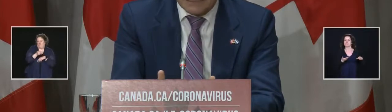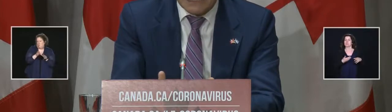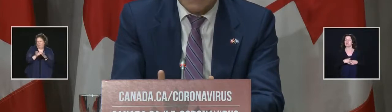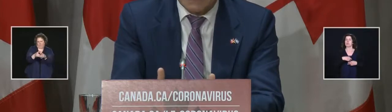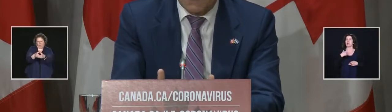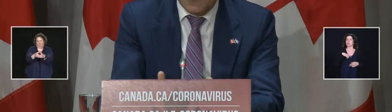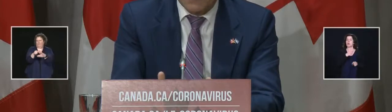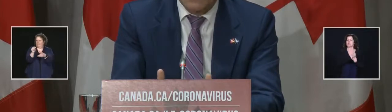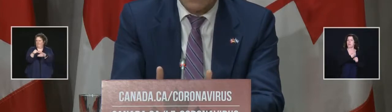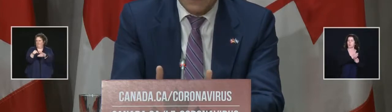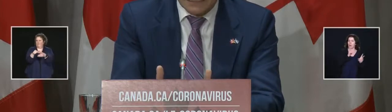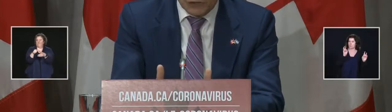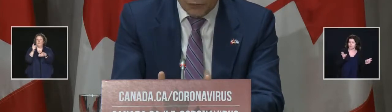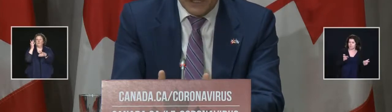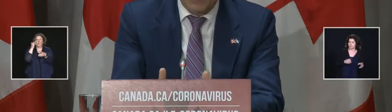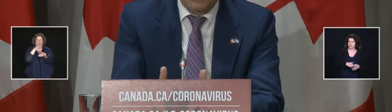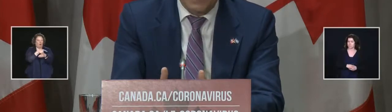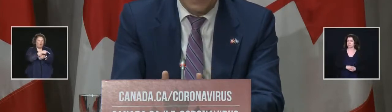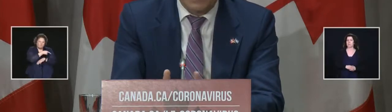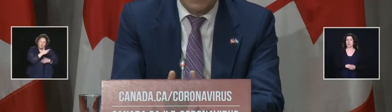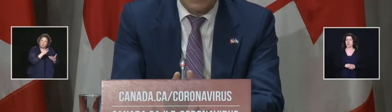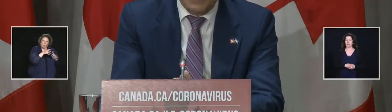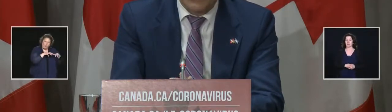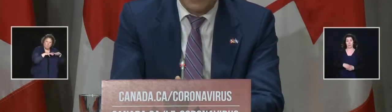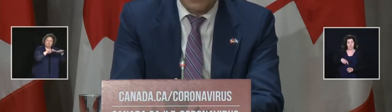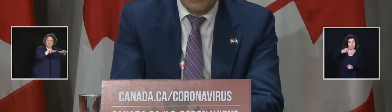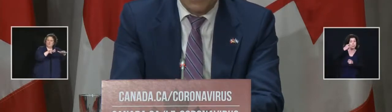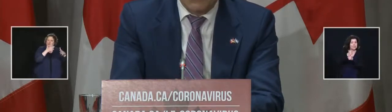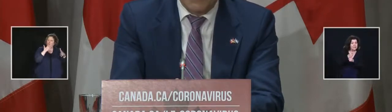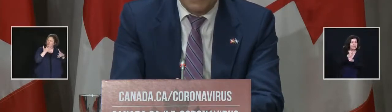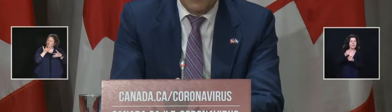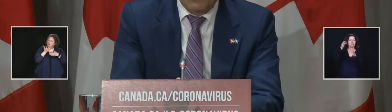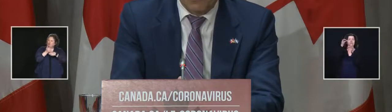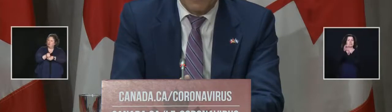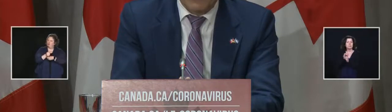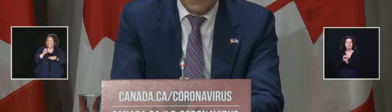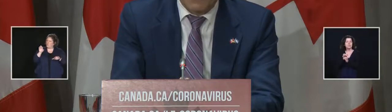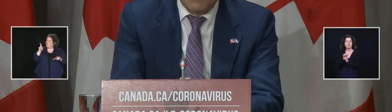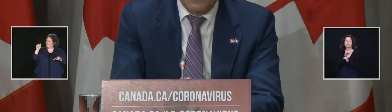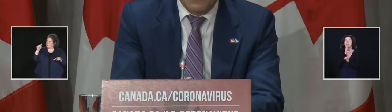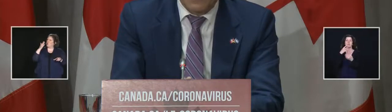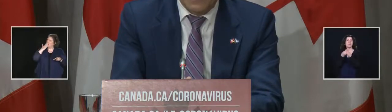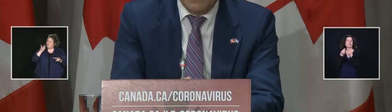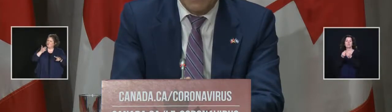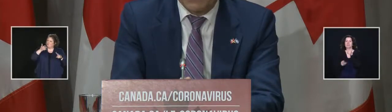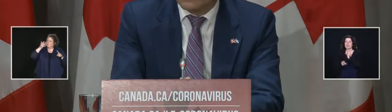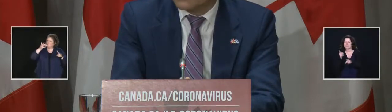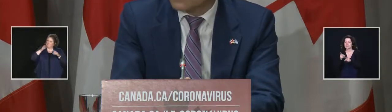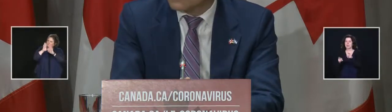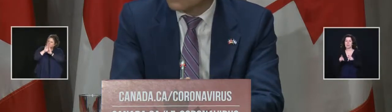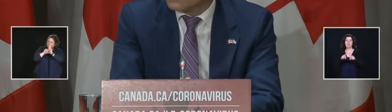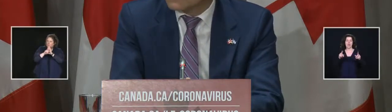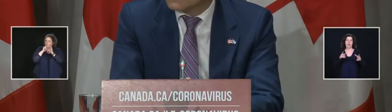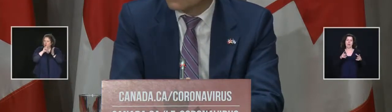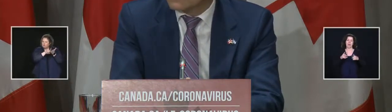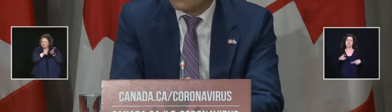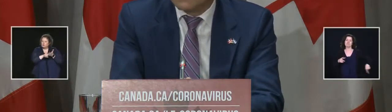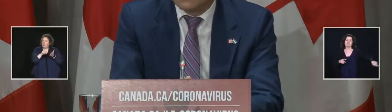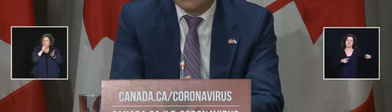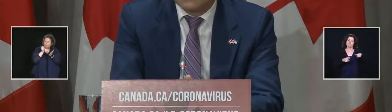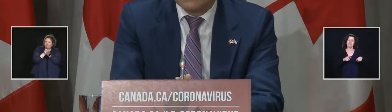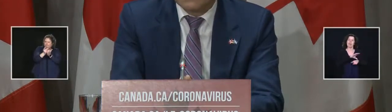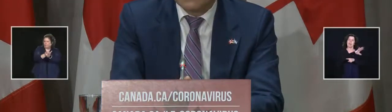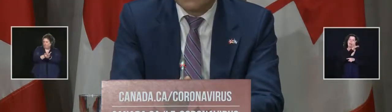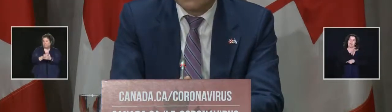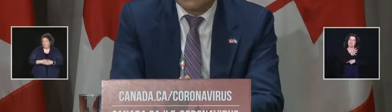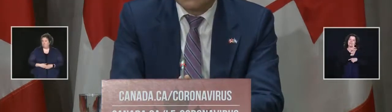peu de personnes, mais on souhaite que les Canadiens gardent leur confiance dans l'intégrité des programmes que nous mettons